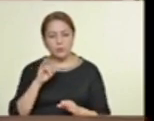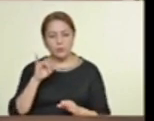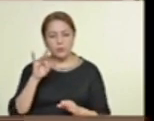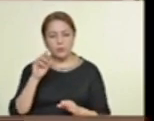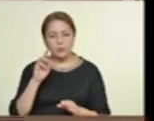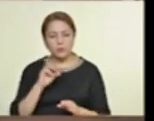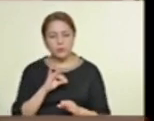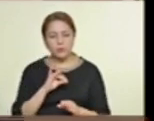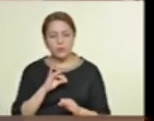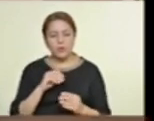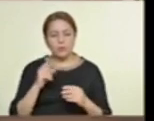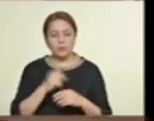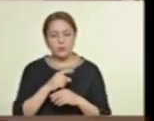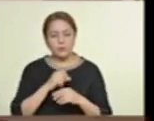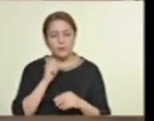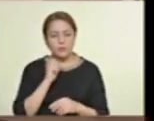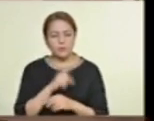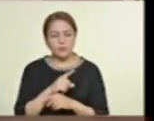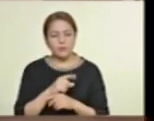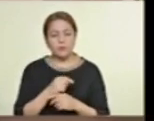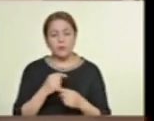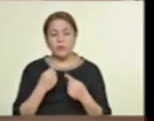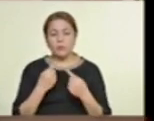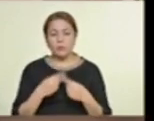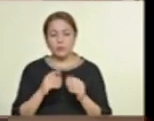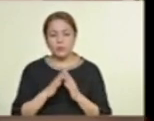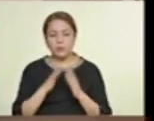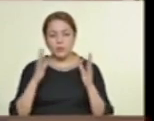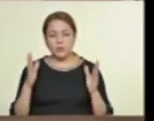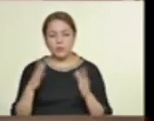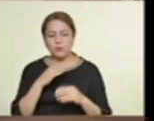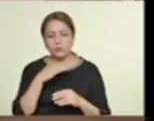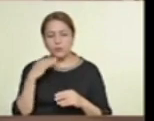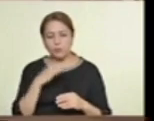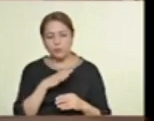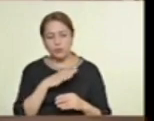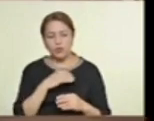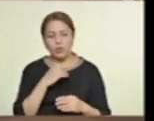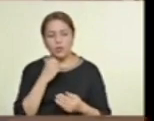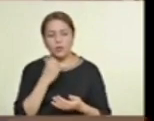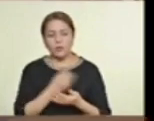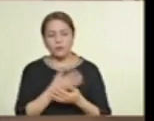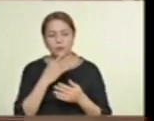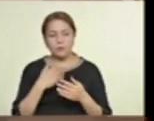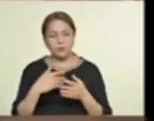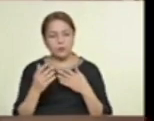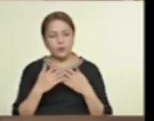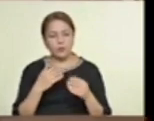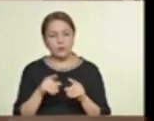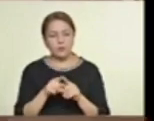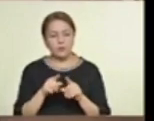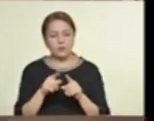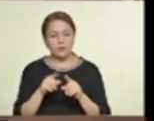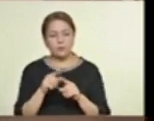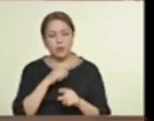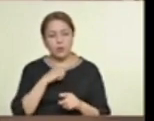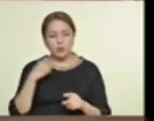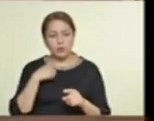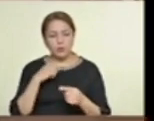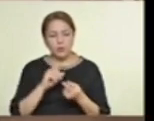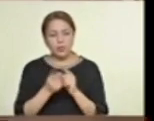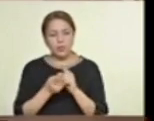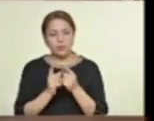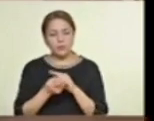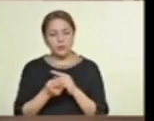vazifasini, balki katta miqdordagi qiymatga ega bo'lgan qimmatbaho qog'ozlarni ham o'zlarida